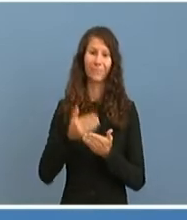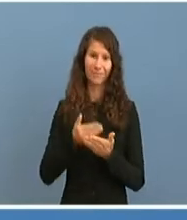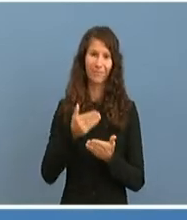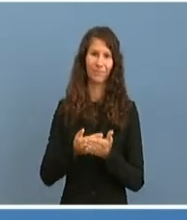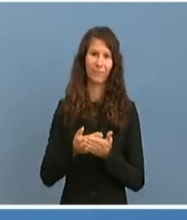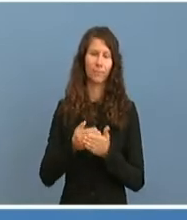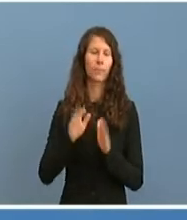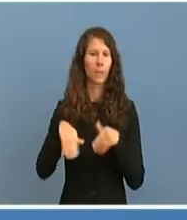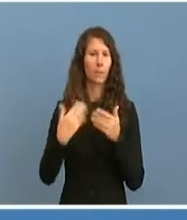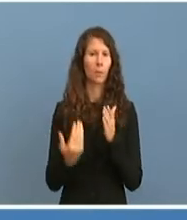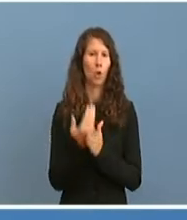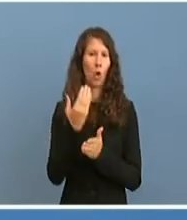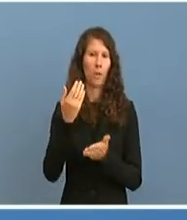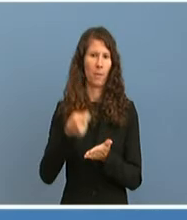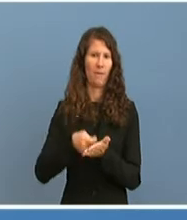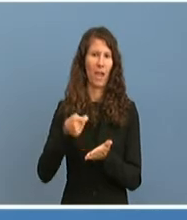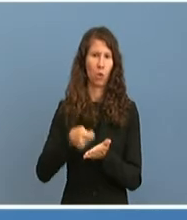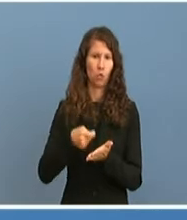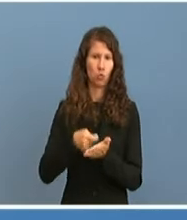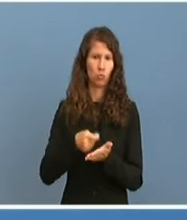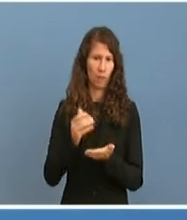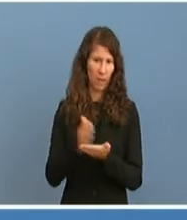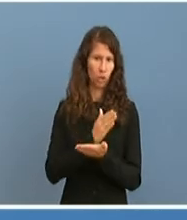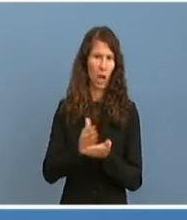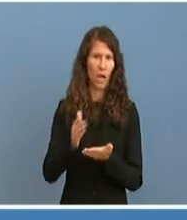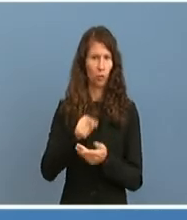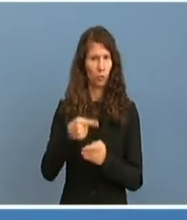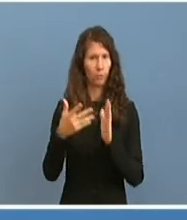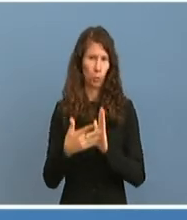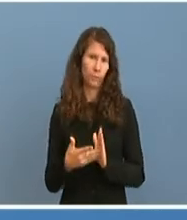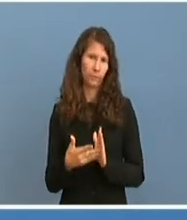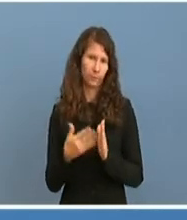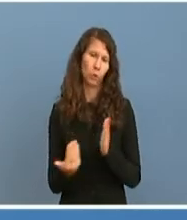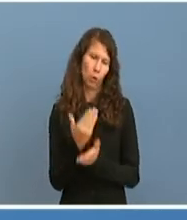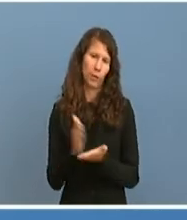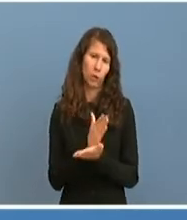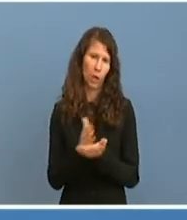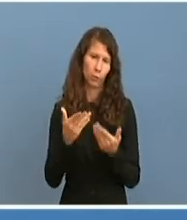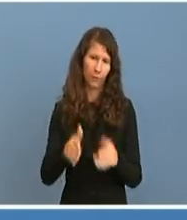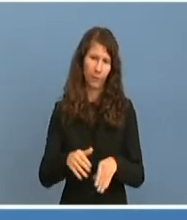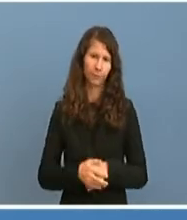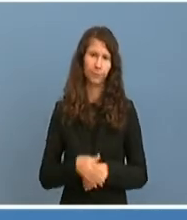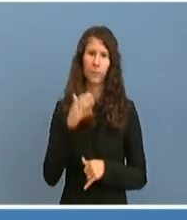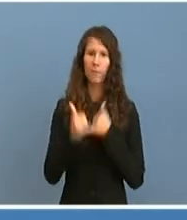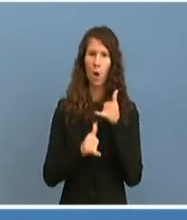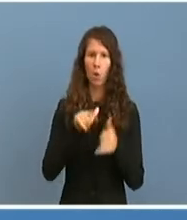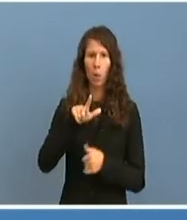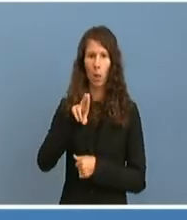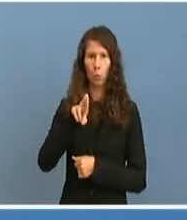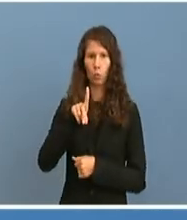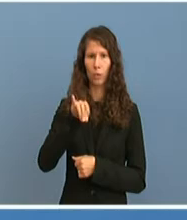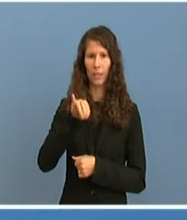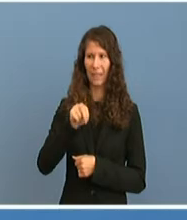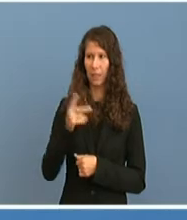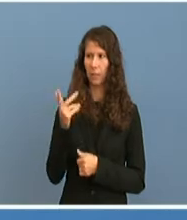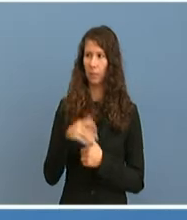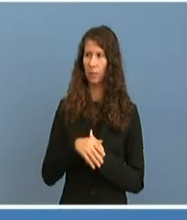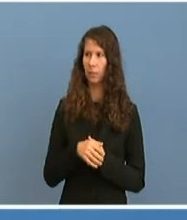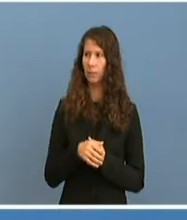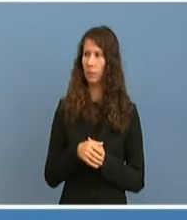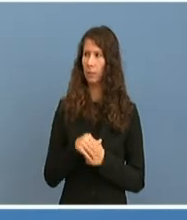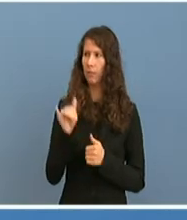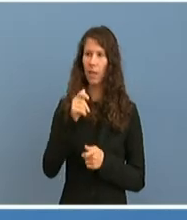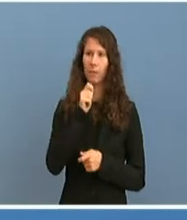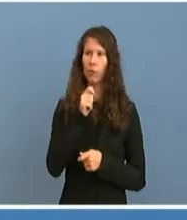es eine Neubewertung der Entscheidung gab. Frau Dudin, jetzt sehe ich nicht genau, an welchem Mikro